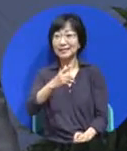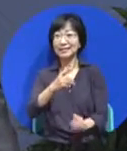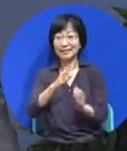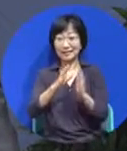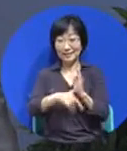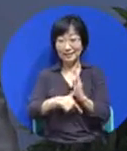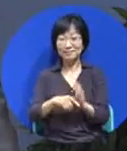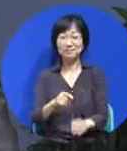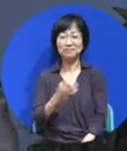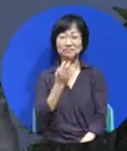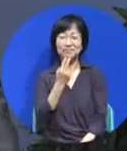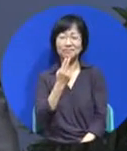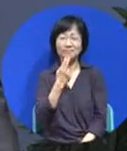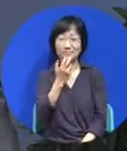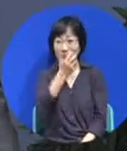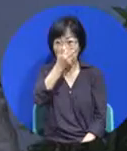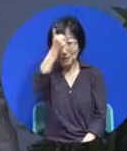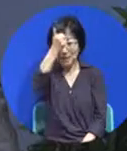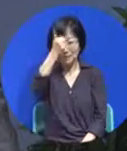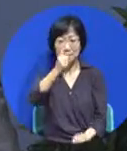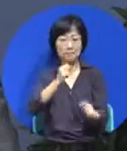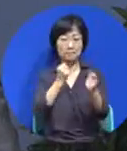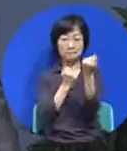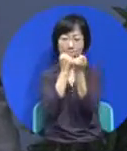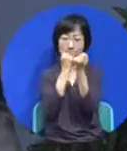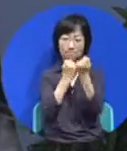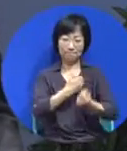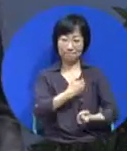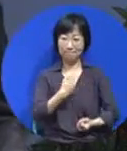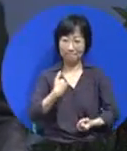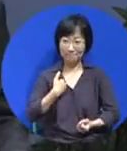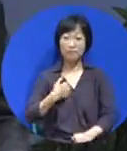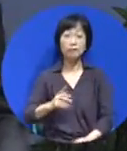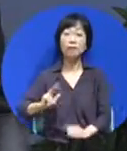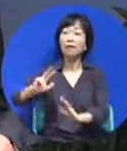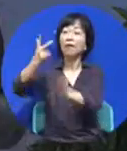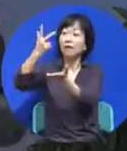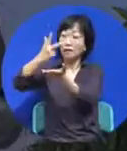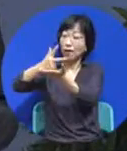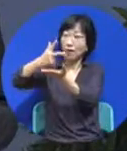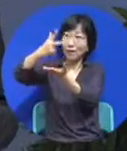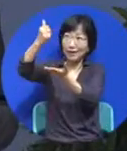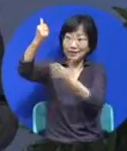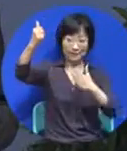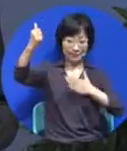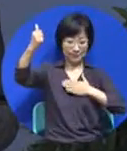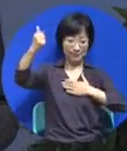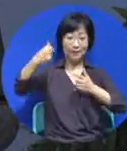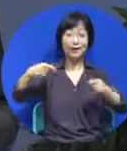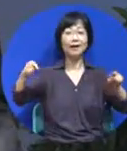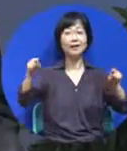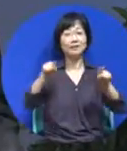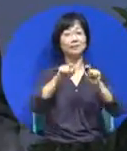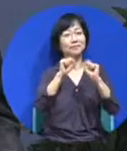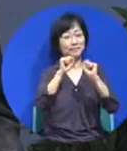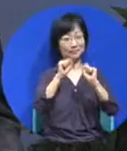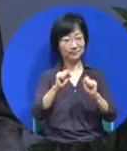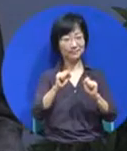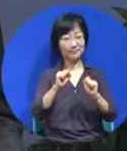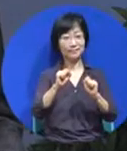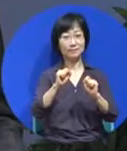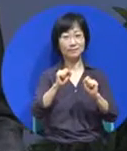요셉이 당당히 말했잖아요. At that time Joseph was very bold. 여호와께서 나와 함께 계심으로. The Lord is with